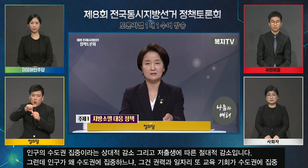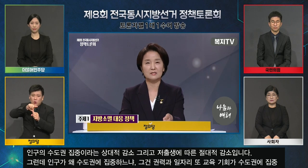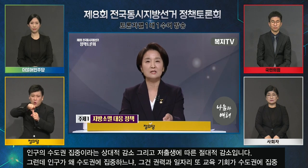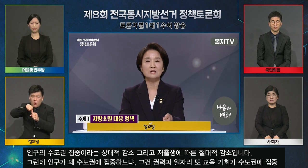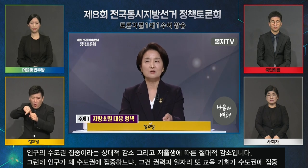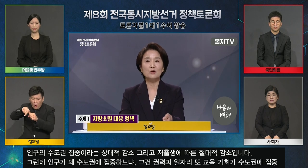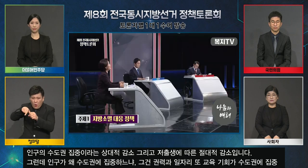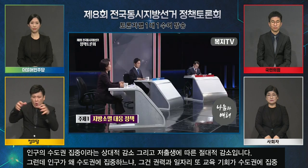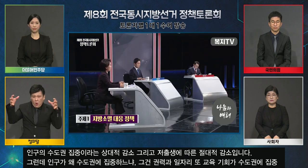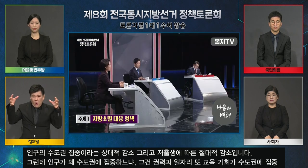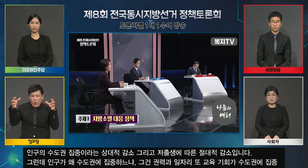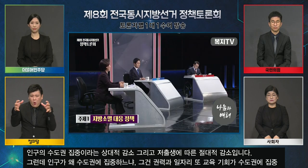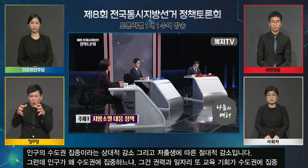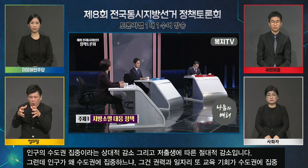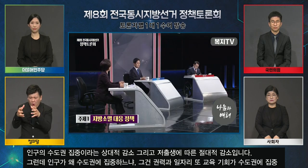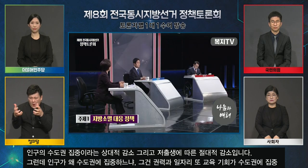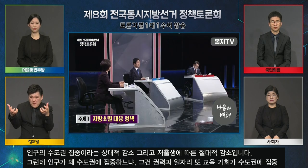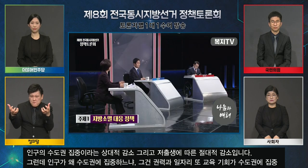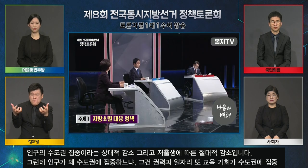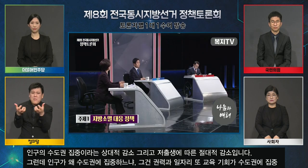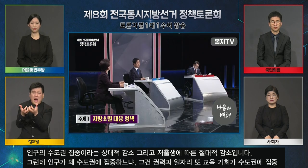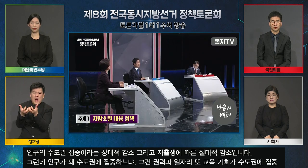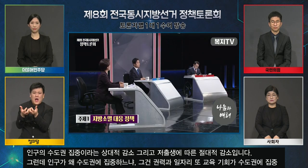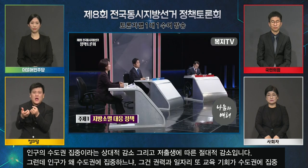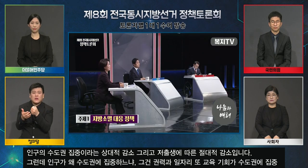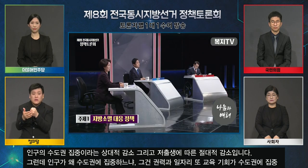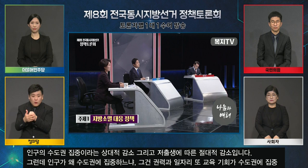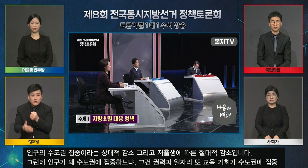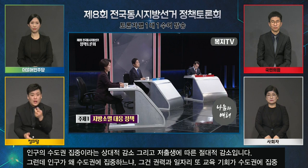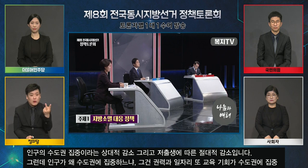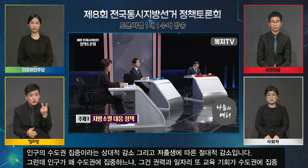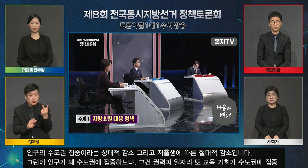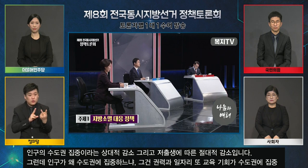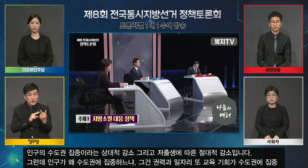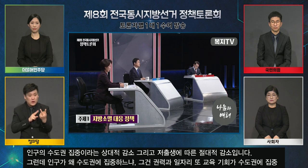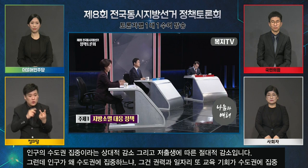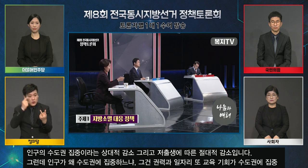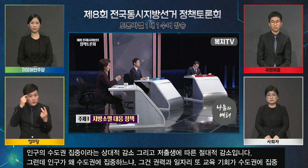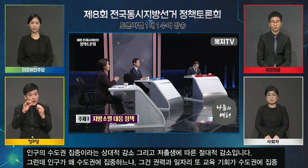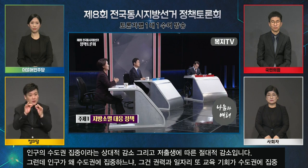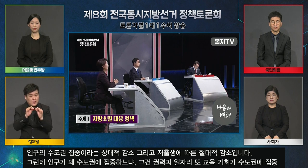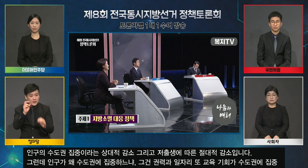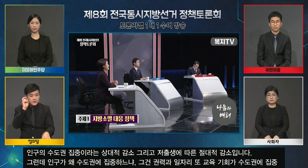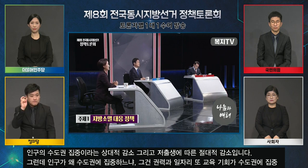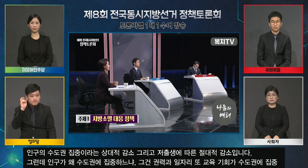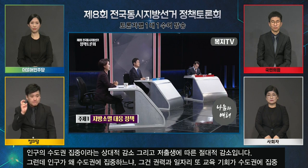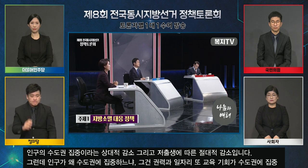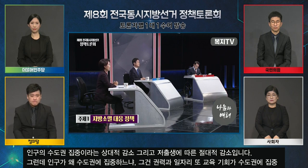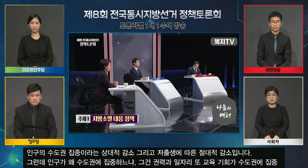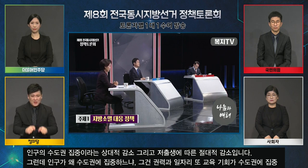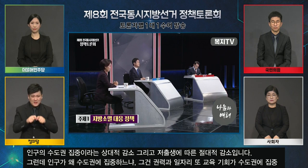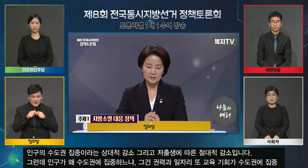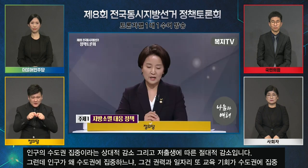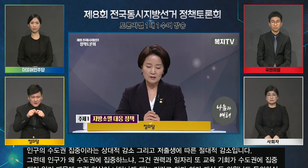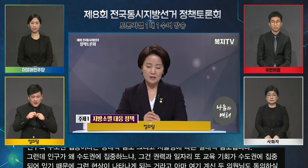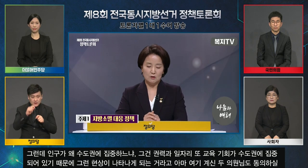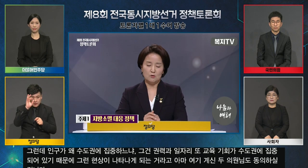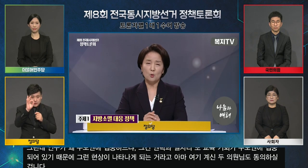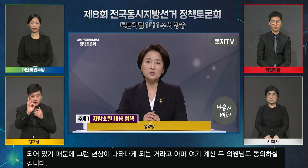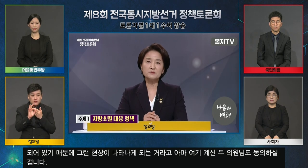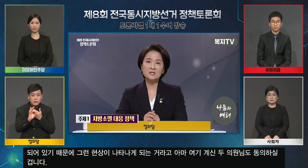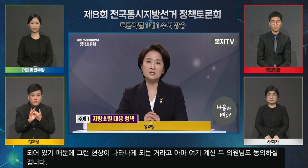나타나게 되는 거라고 아마 여기 계신 두 의원님도 동의하실 겁니다. 좀 더 자세히 들여다보겠습니다.